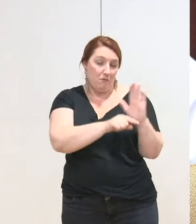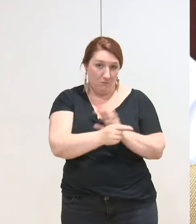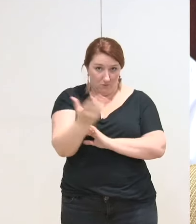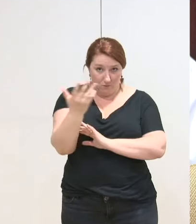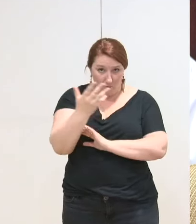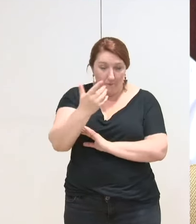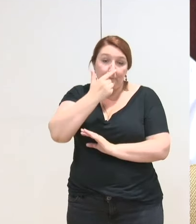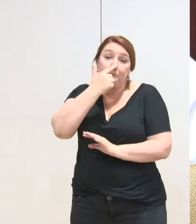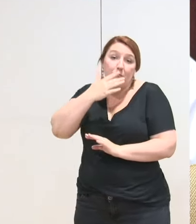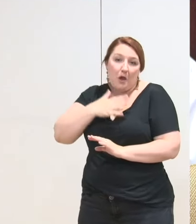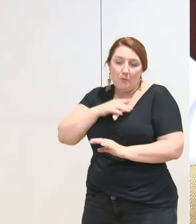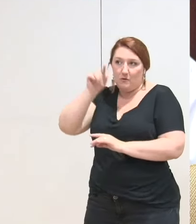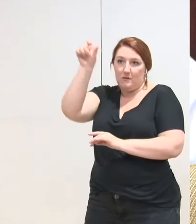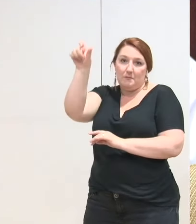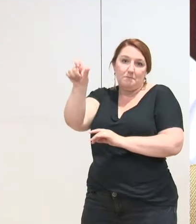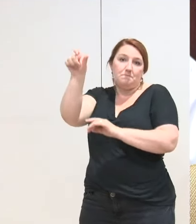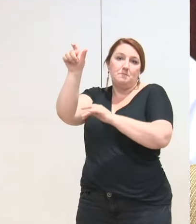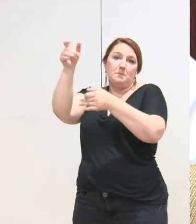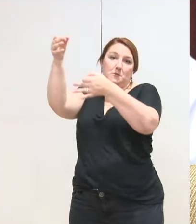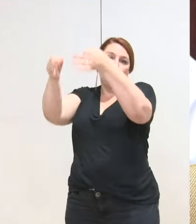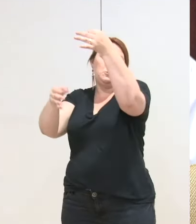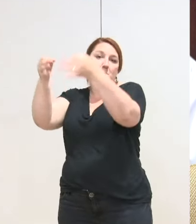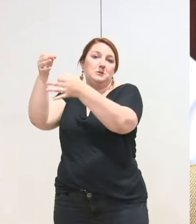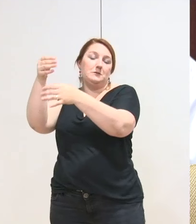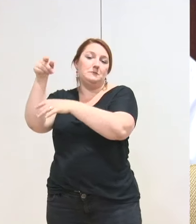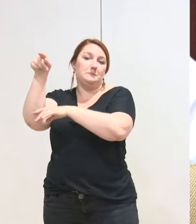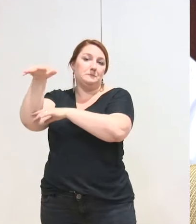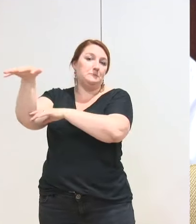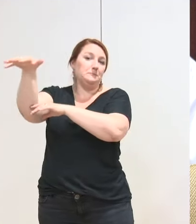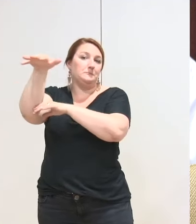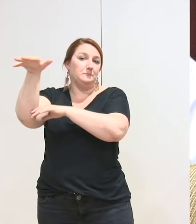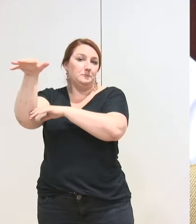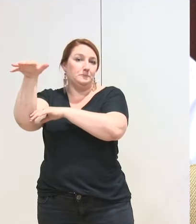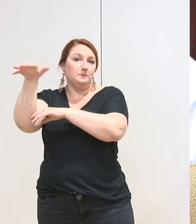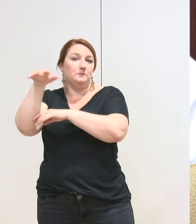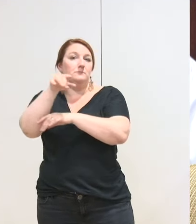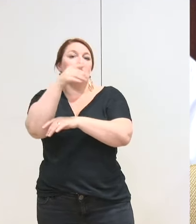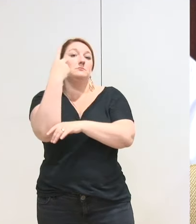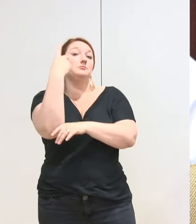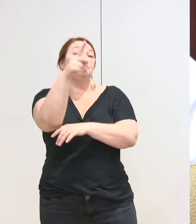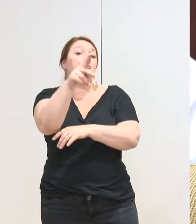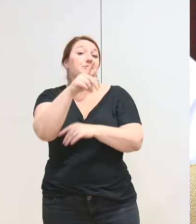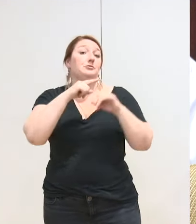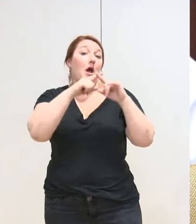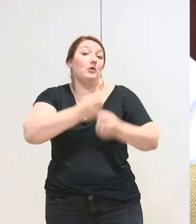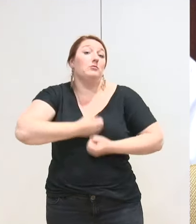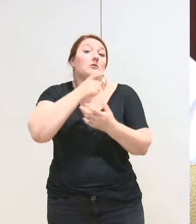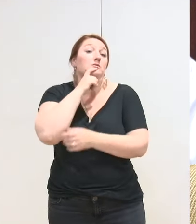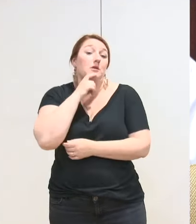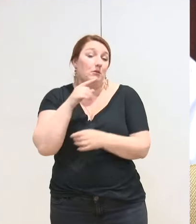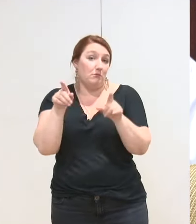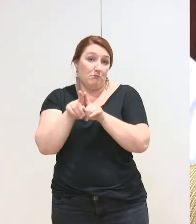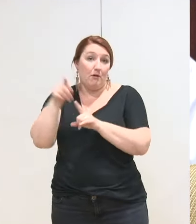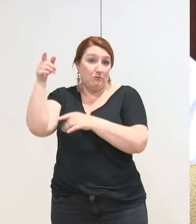tribunal se prononce sur les argument que vous avez repris à votre compte et dont il avait fait